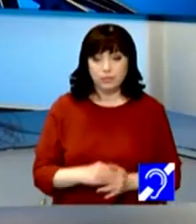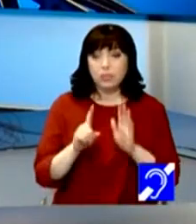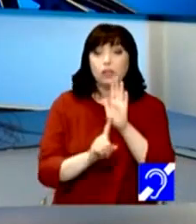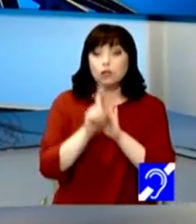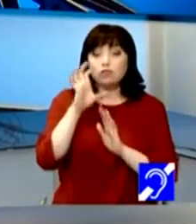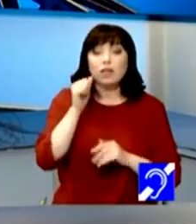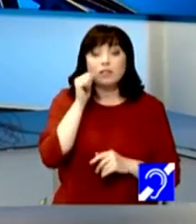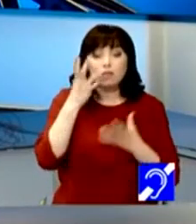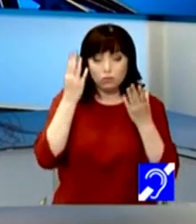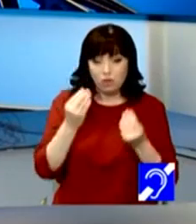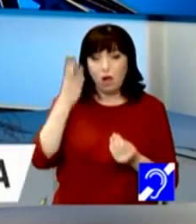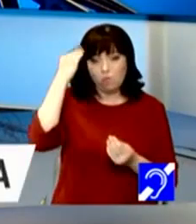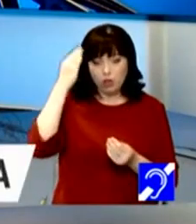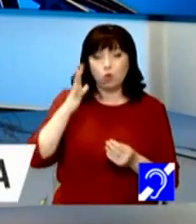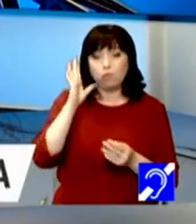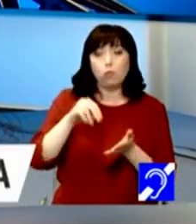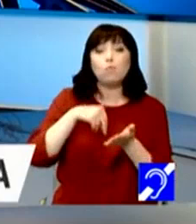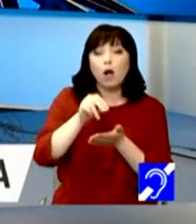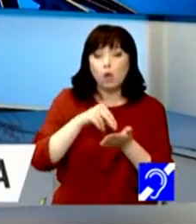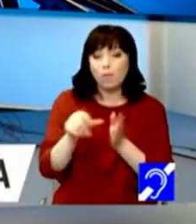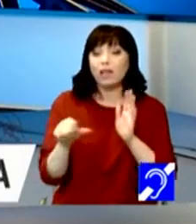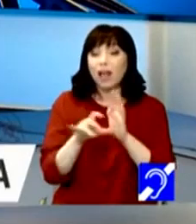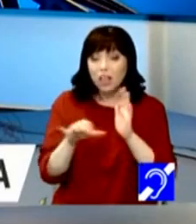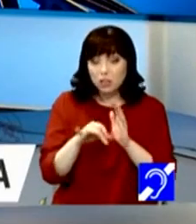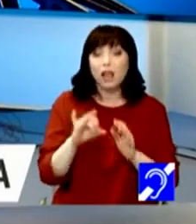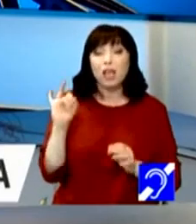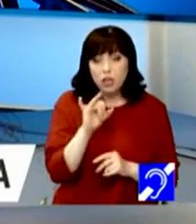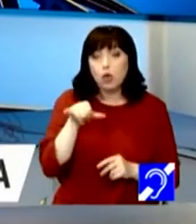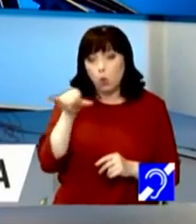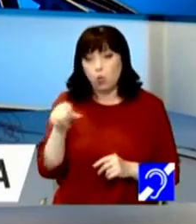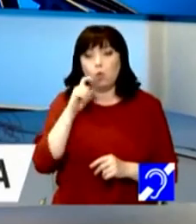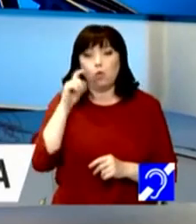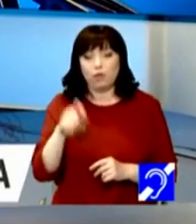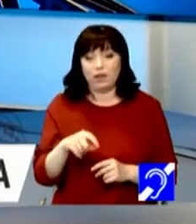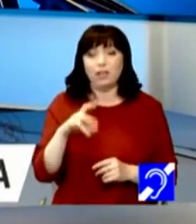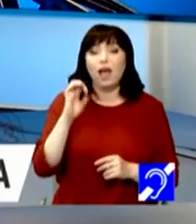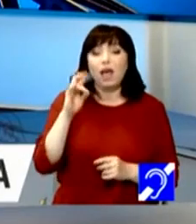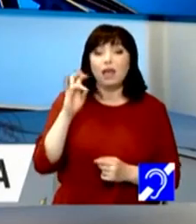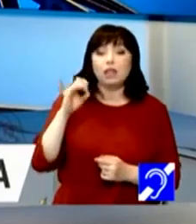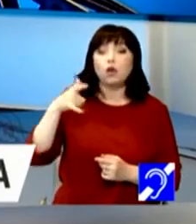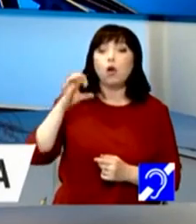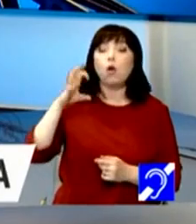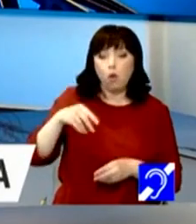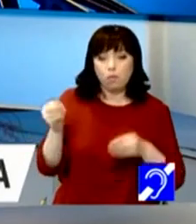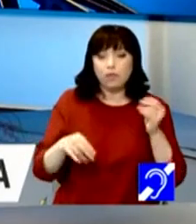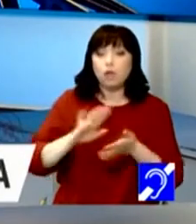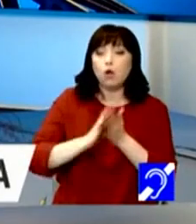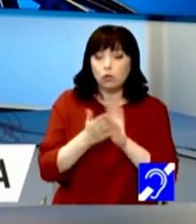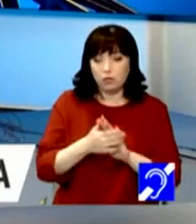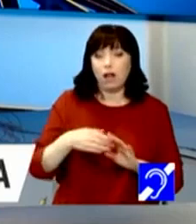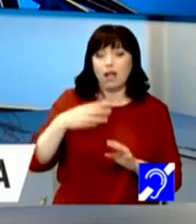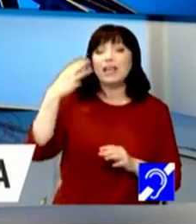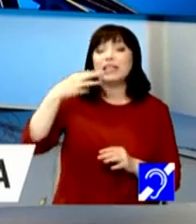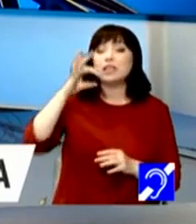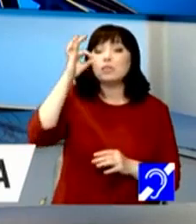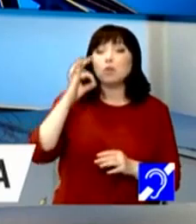Începând de mâine, Republica Moldova va cumpăra curent electric și din Ucraina. Energocom a semnat un contract de achiziție a 30%